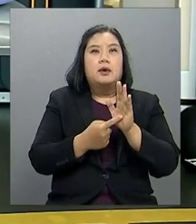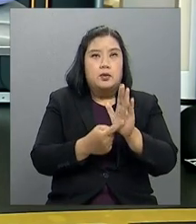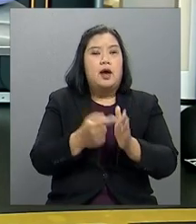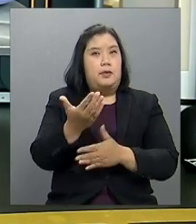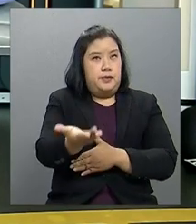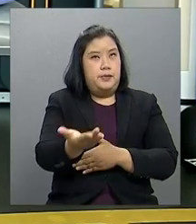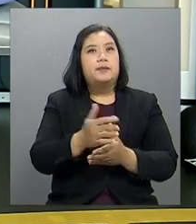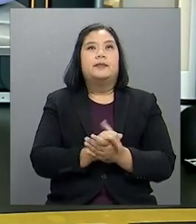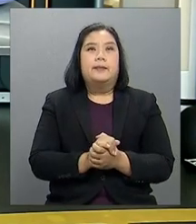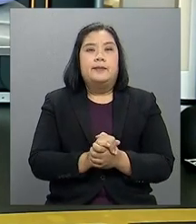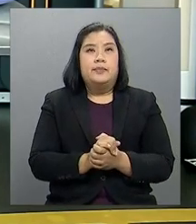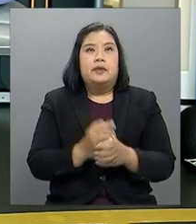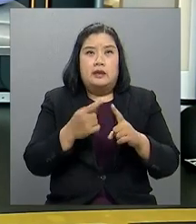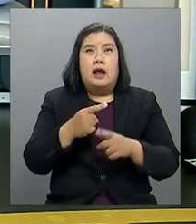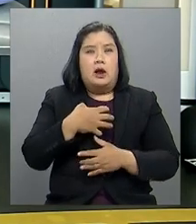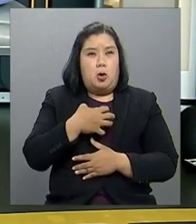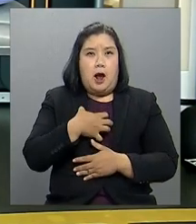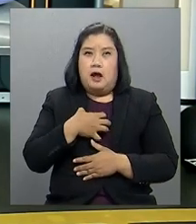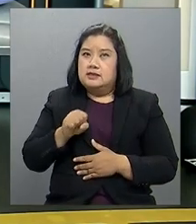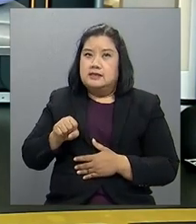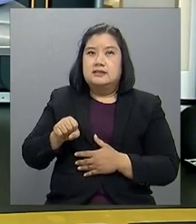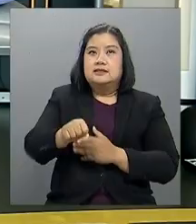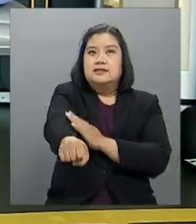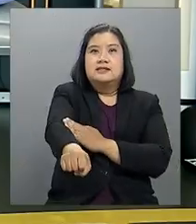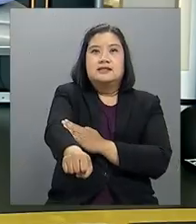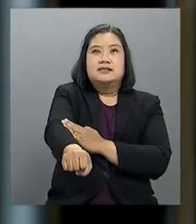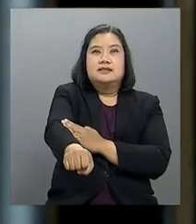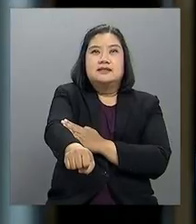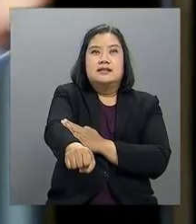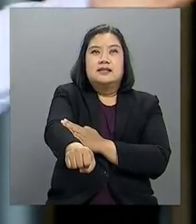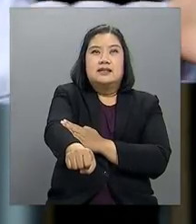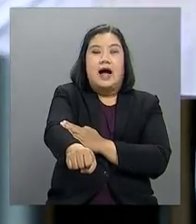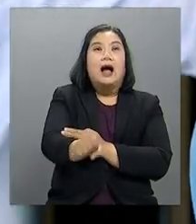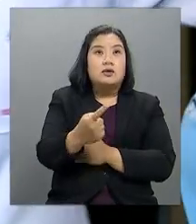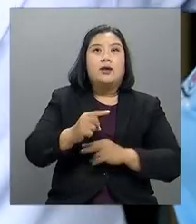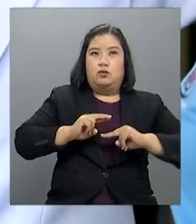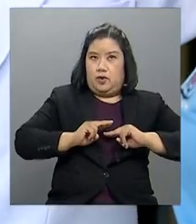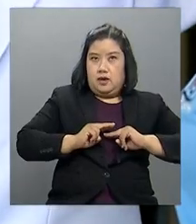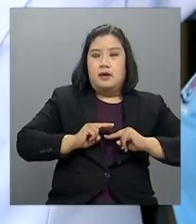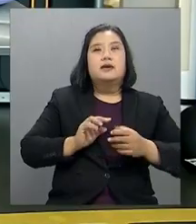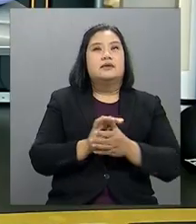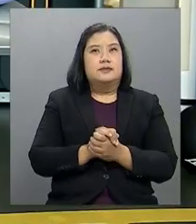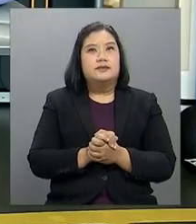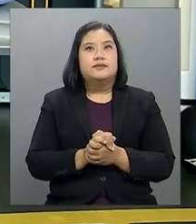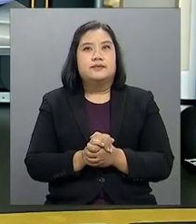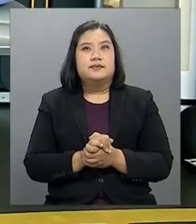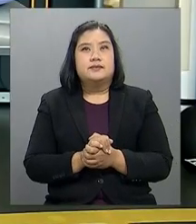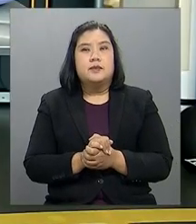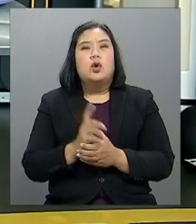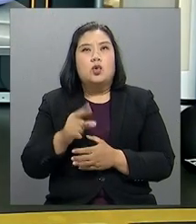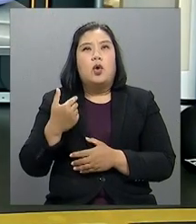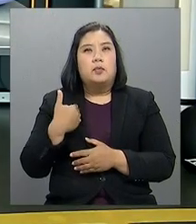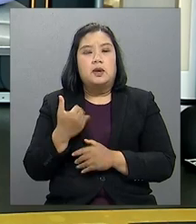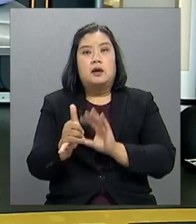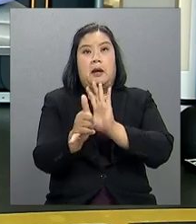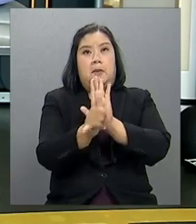าเราต้องการให้เหยียดให้สุดนะคะอันนี้เขาเรียกว่าการดัดข้อด้วยตัวเองนะคะแต่ถ้าให้ดีควรจะมีพนักพิงนิดนึงนั่งหัวเตียงก็